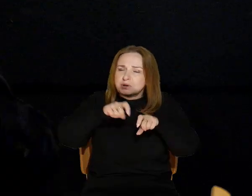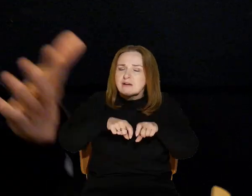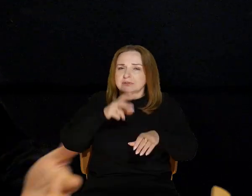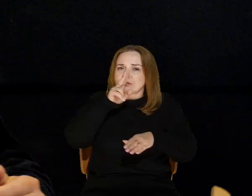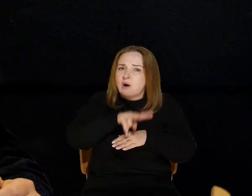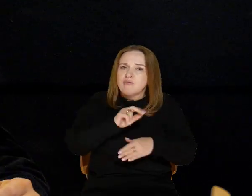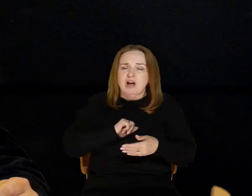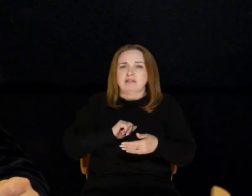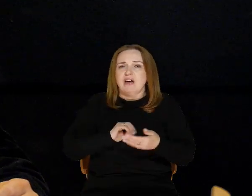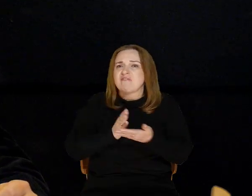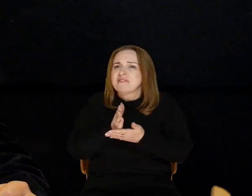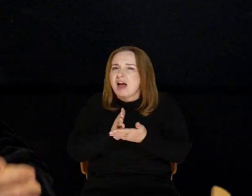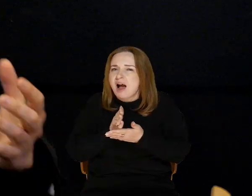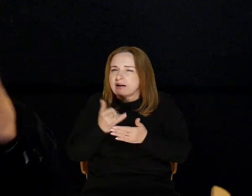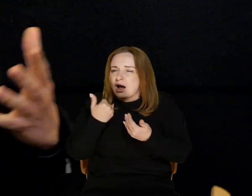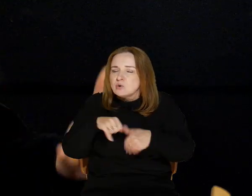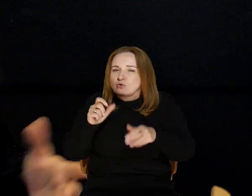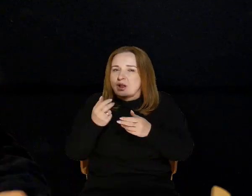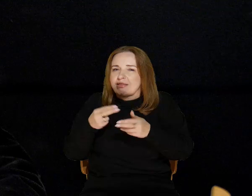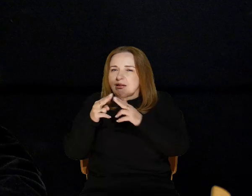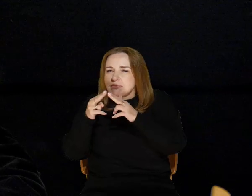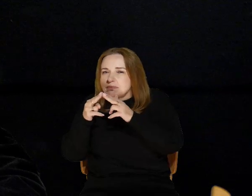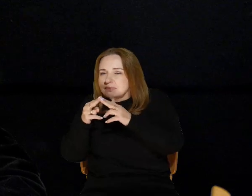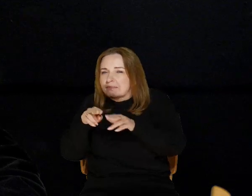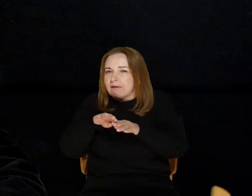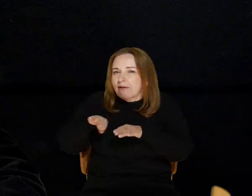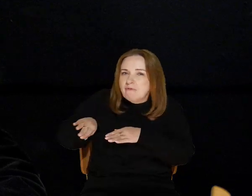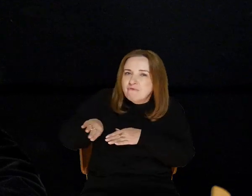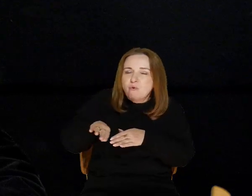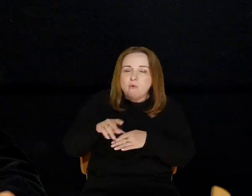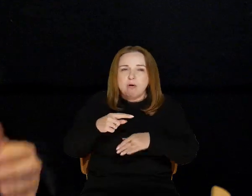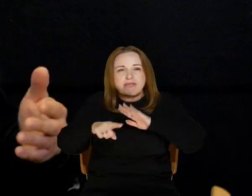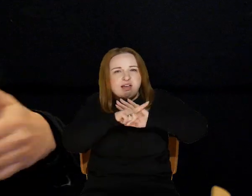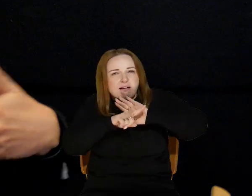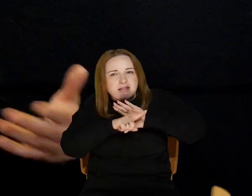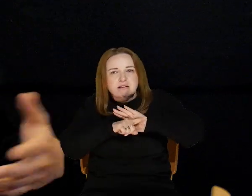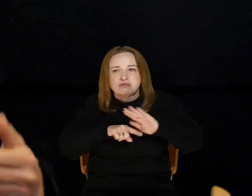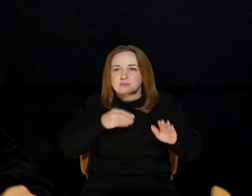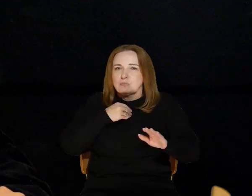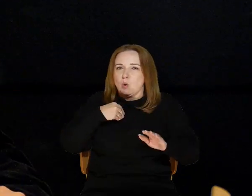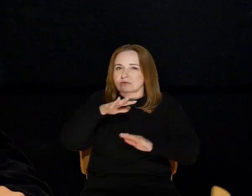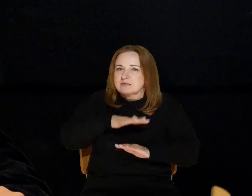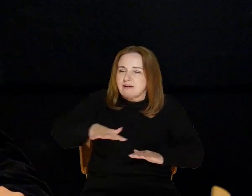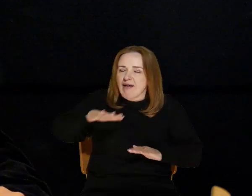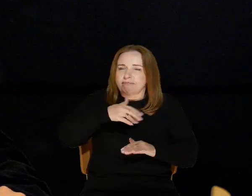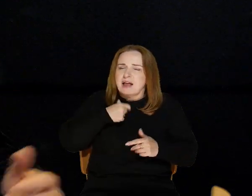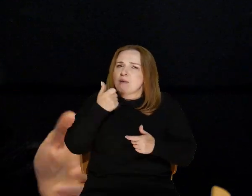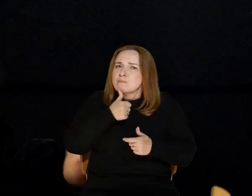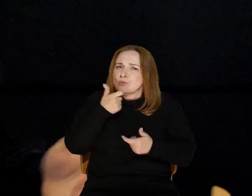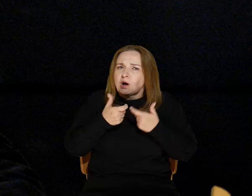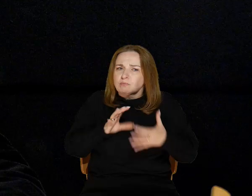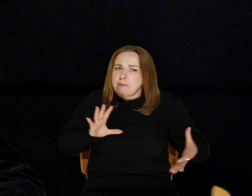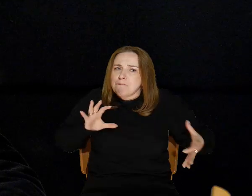skłonność do wiary w teorie spiskowe, jakiś taki negatywizm Polaków i próbuję szukać jakichś powiązań pomiędzy tym, ale